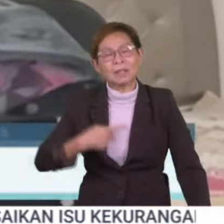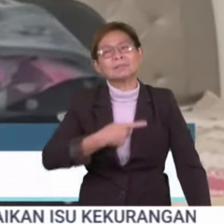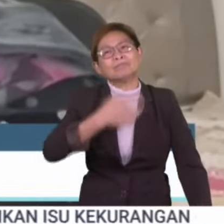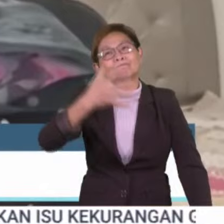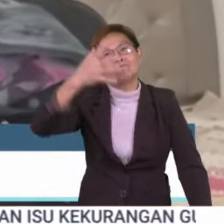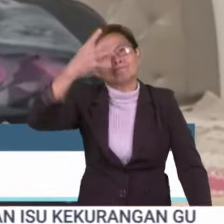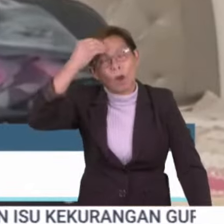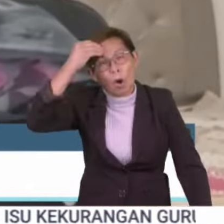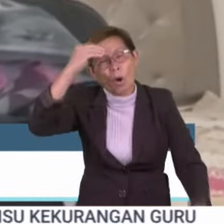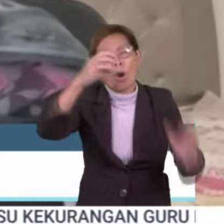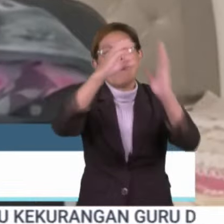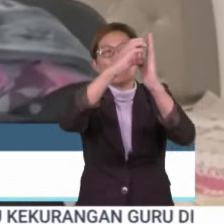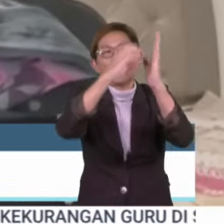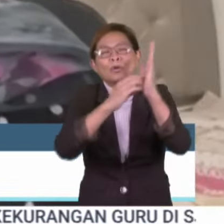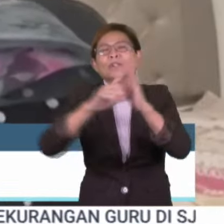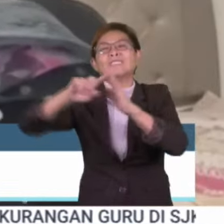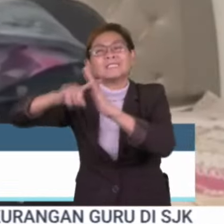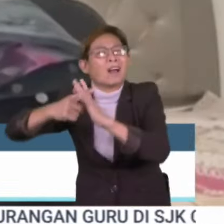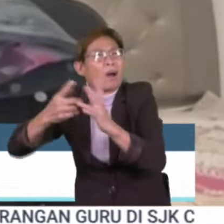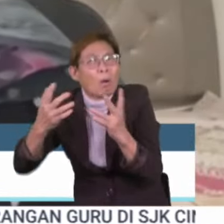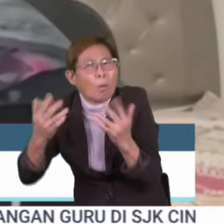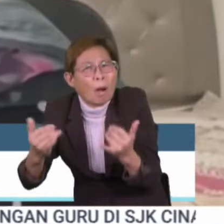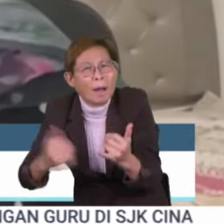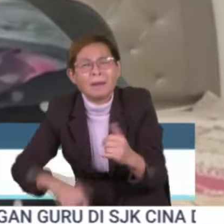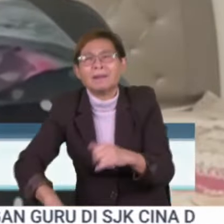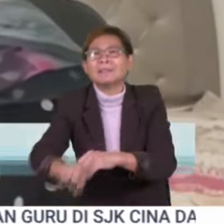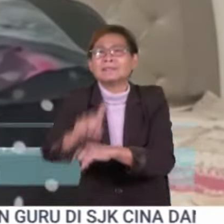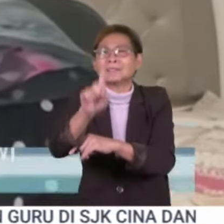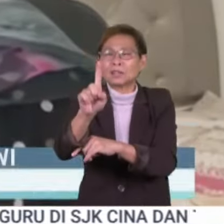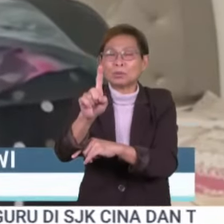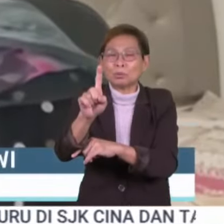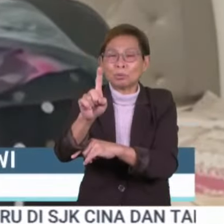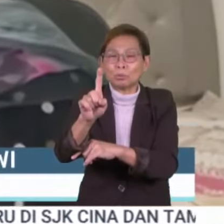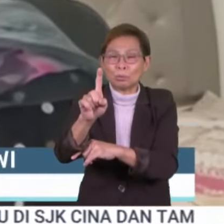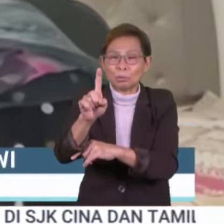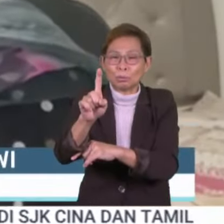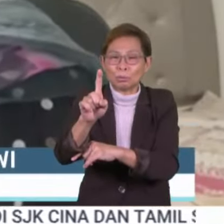ini diperkenalkan, ianya adalah satu